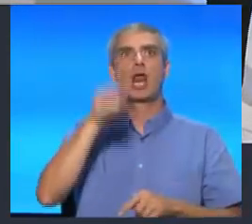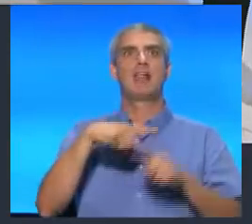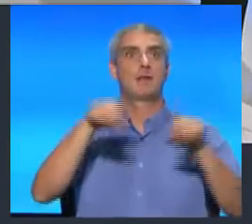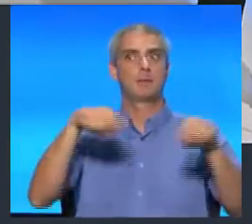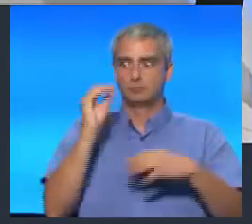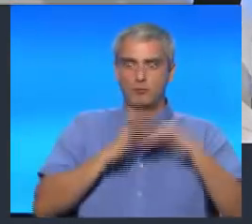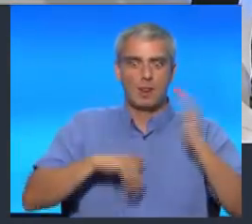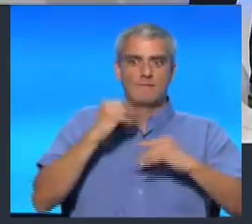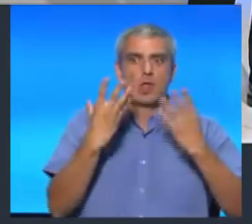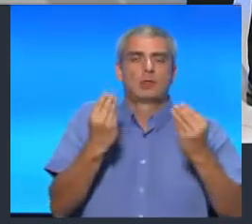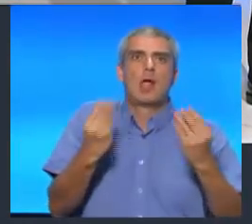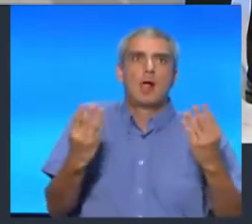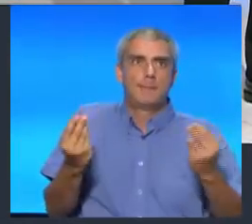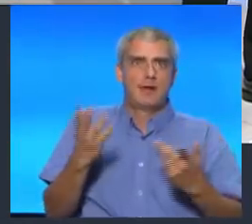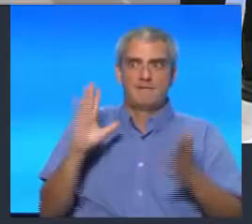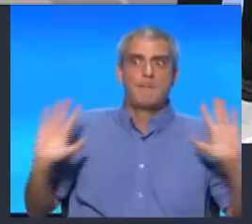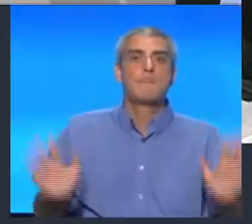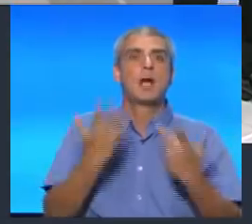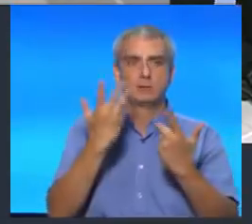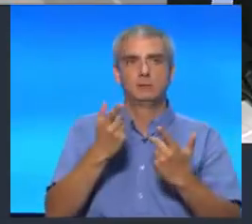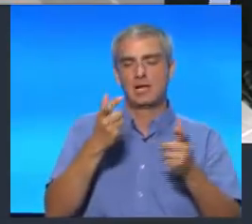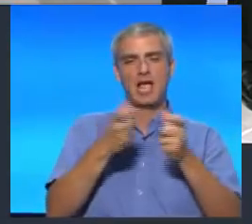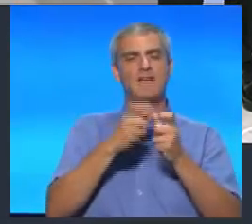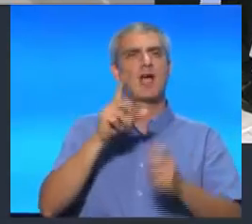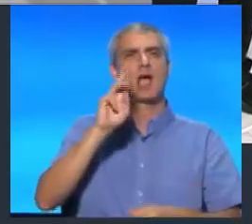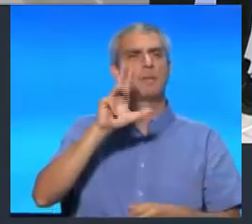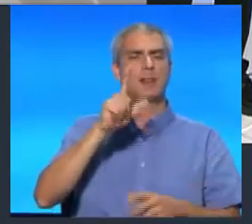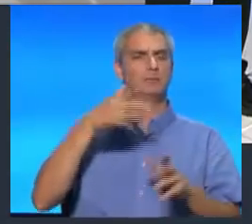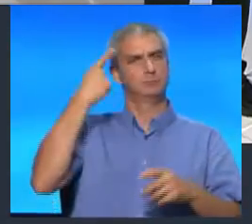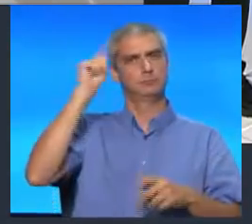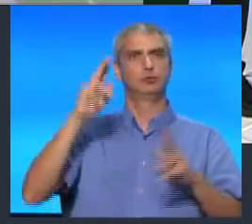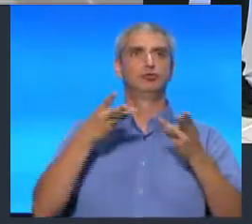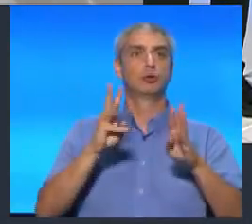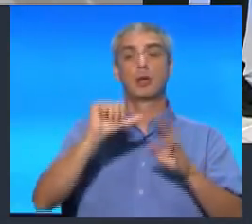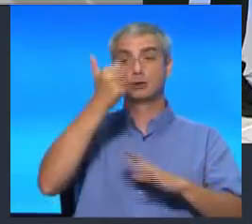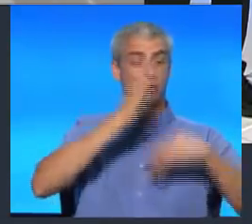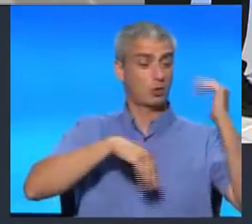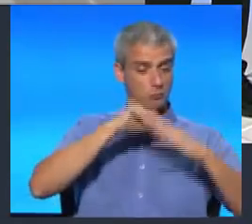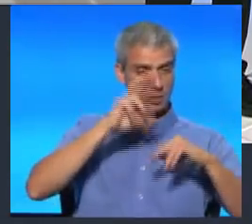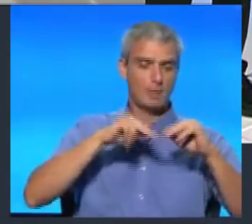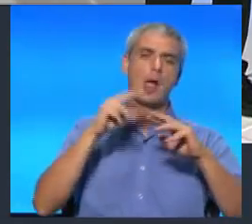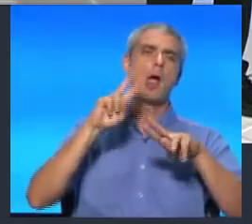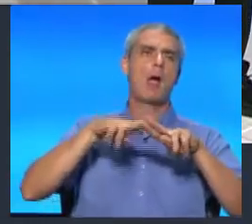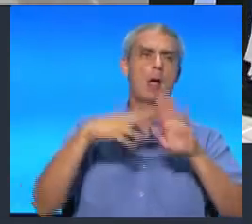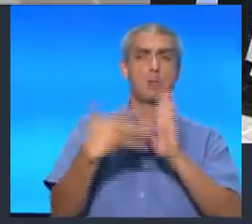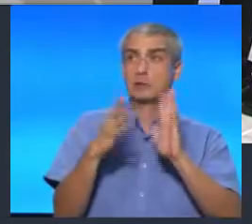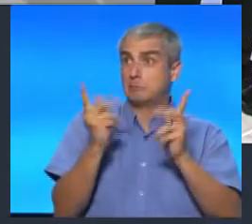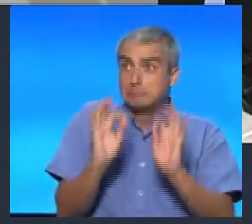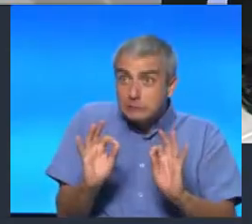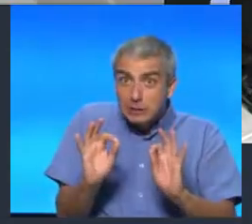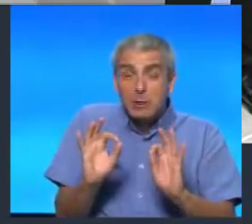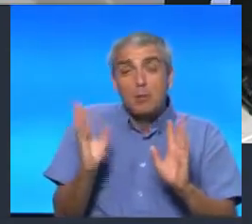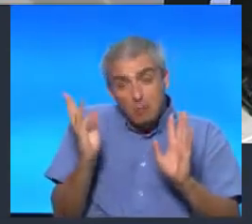כל כך הרבה וכל כך מהר, החברה של רמי לוי פיתחה שיטה. קודם כל בונים, אחר כך בודקים אם זה בסדר ומקסימום